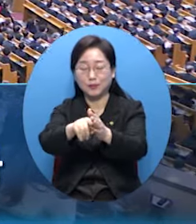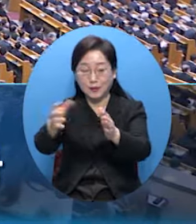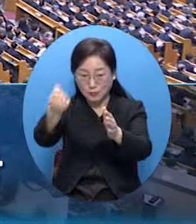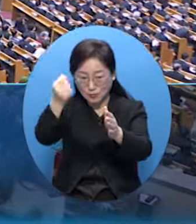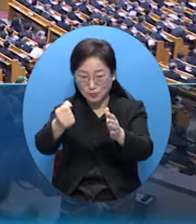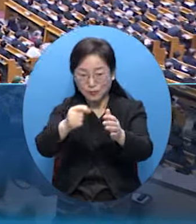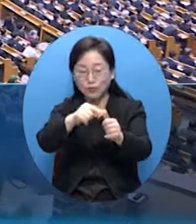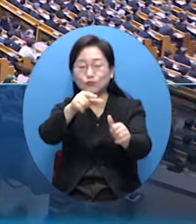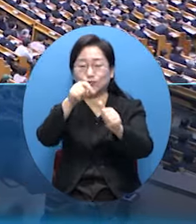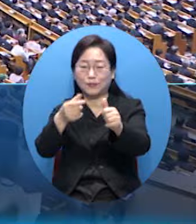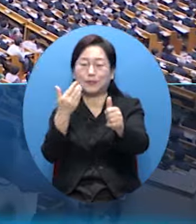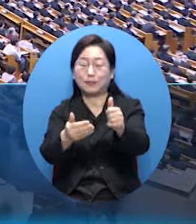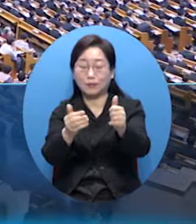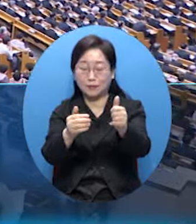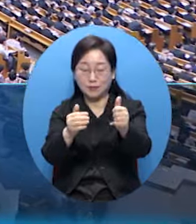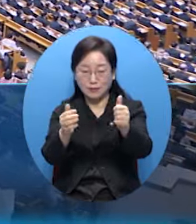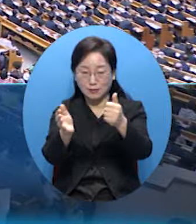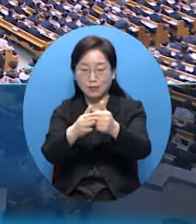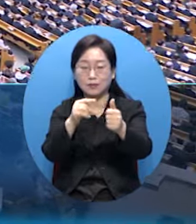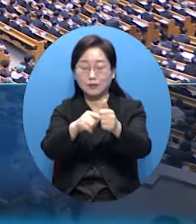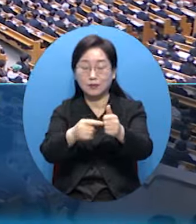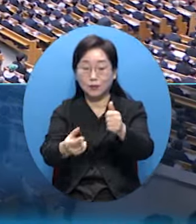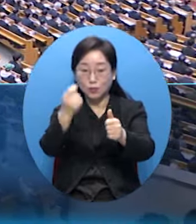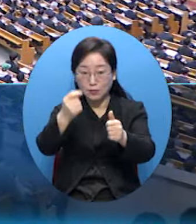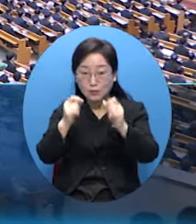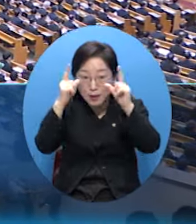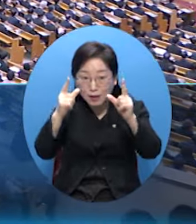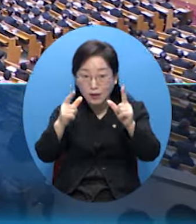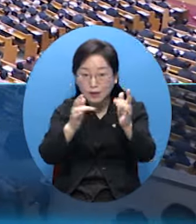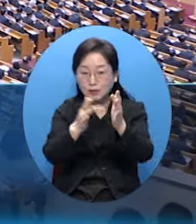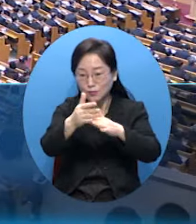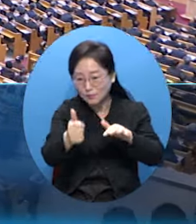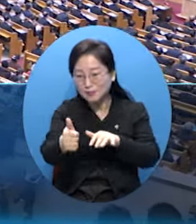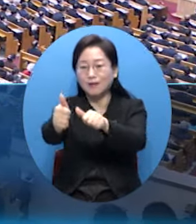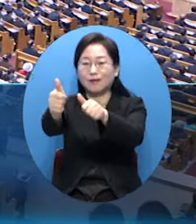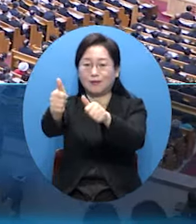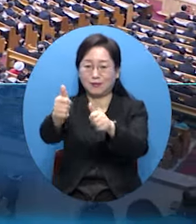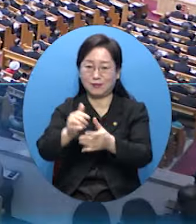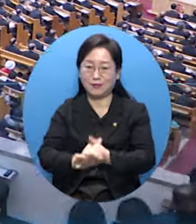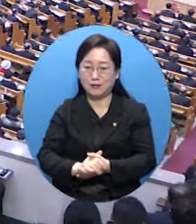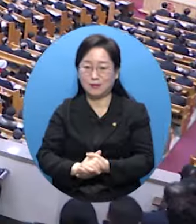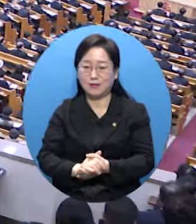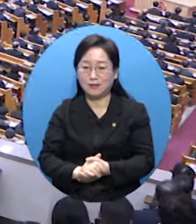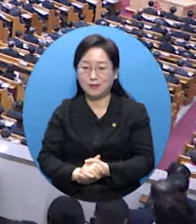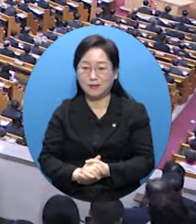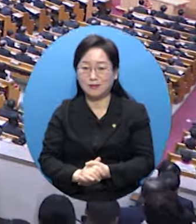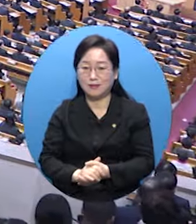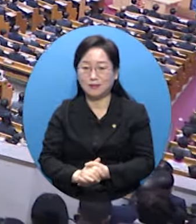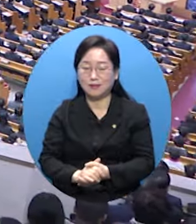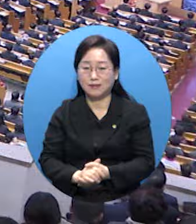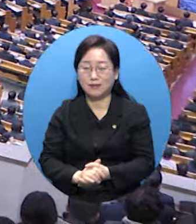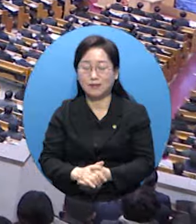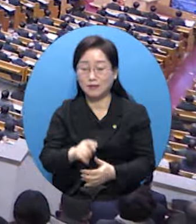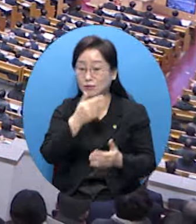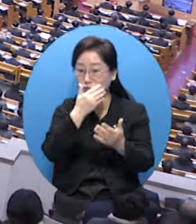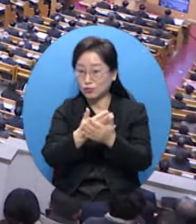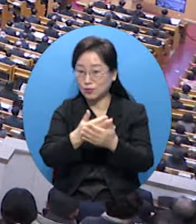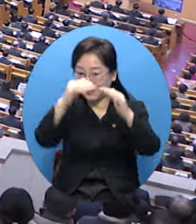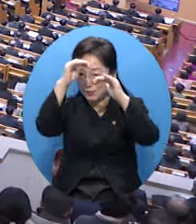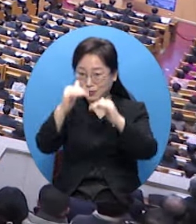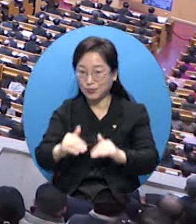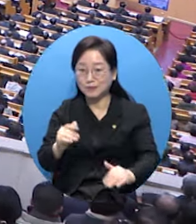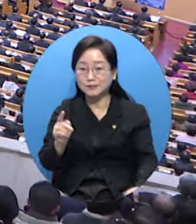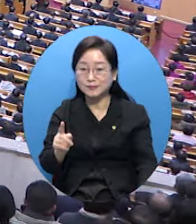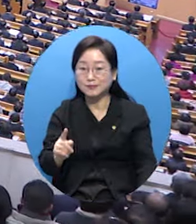구원하느니라 하시니 그가 곧 보게 되어 예수를 길에서 따르니라. 자, 여기 중요한 내용이 있습니다.